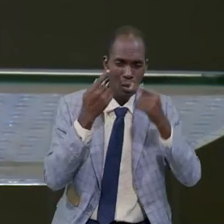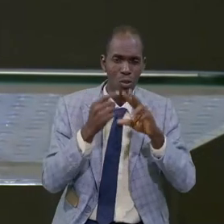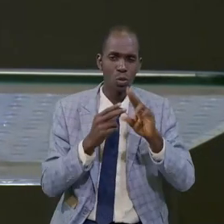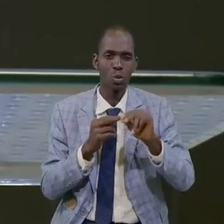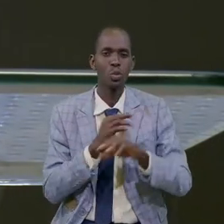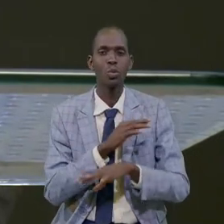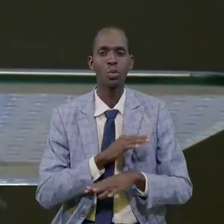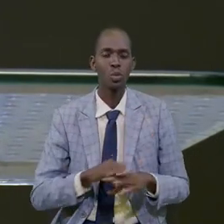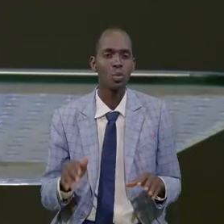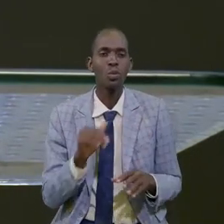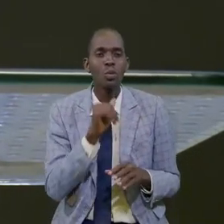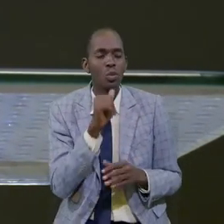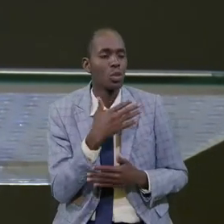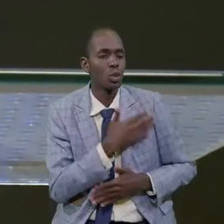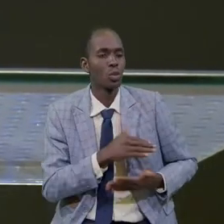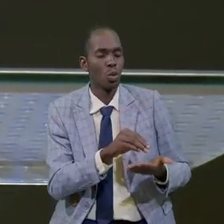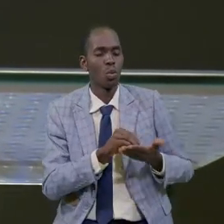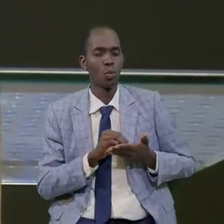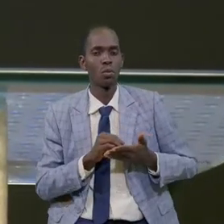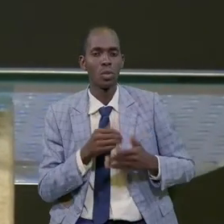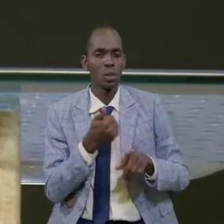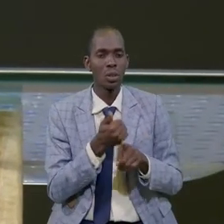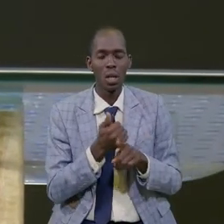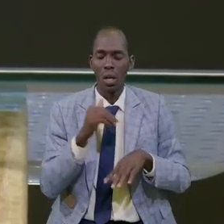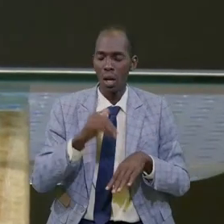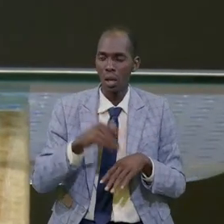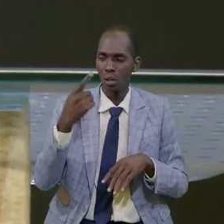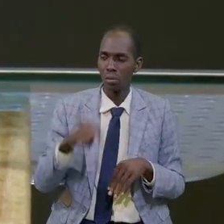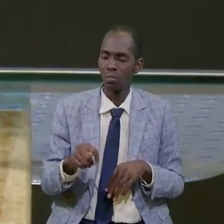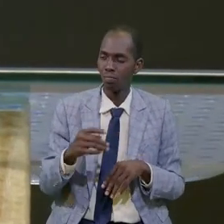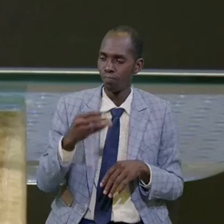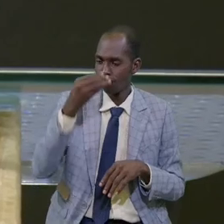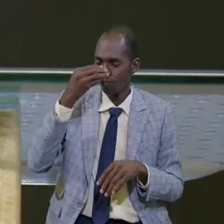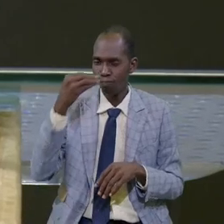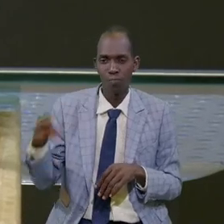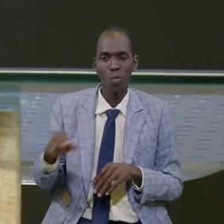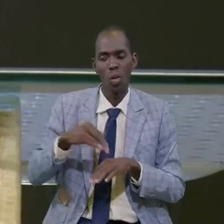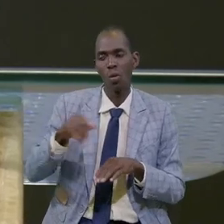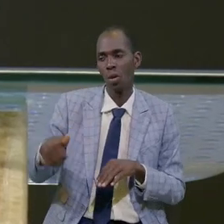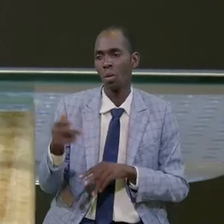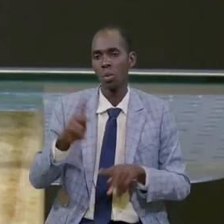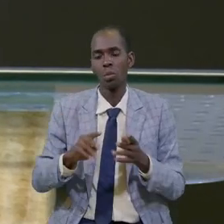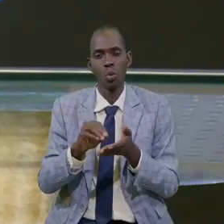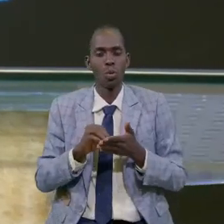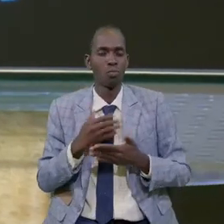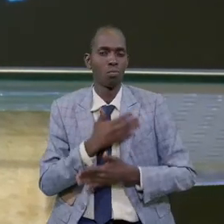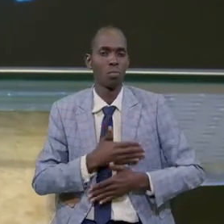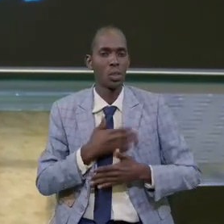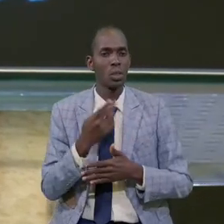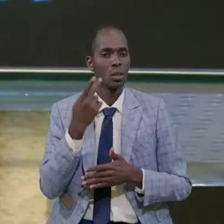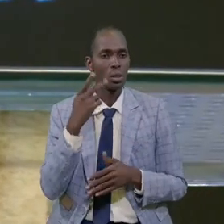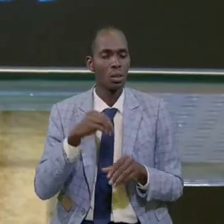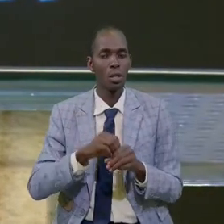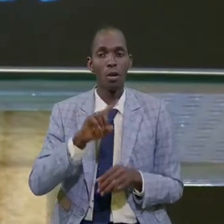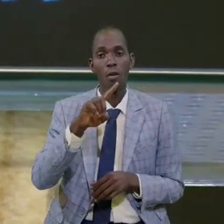Faut pas jouir de votre bonheur au détriment des autres, mais que chacun cherche celui